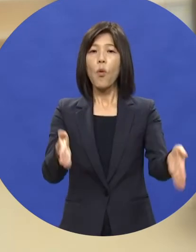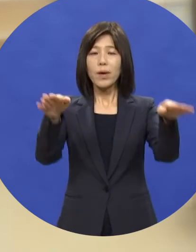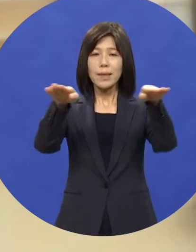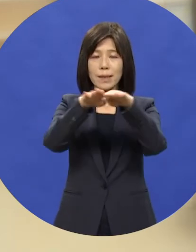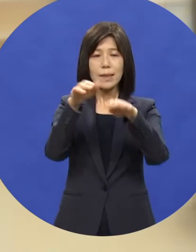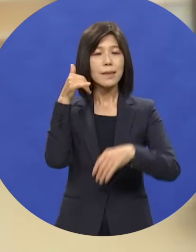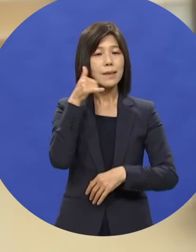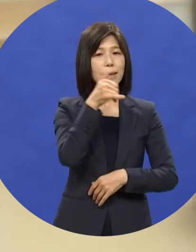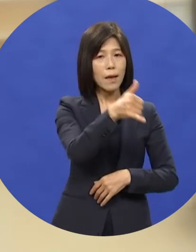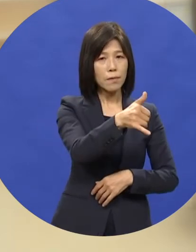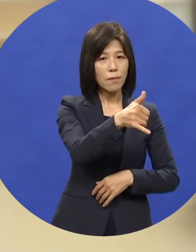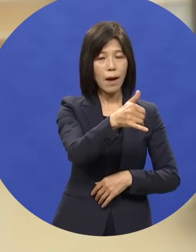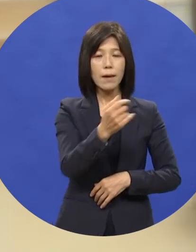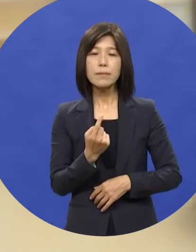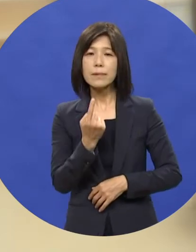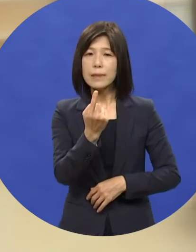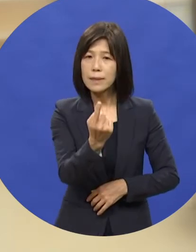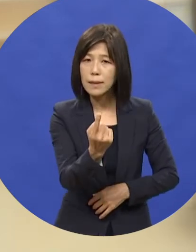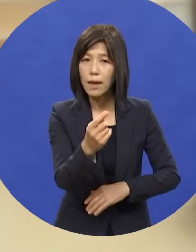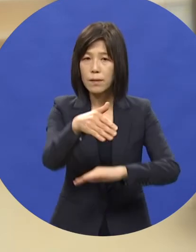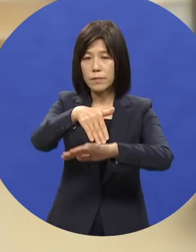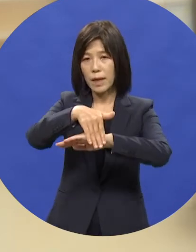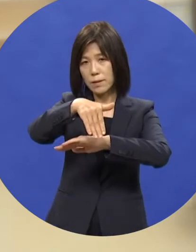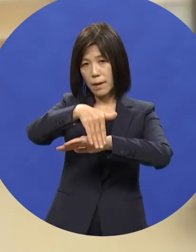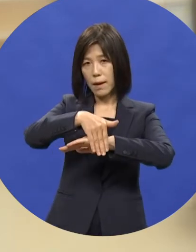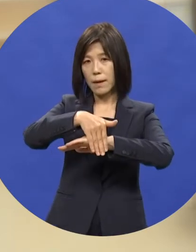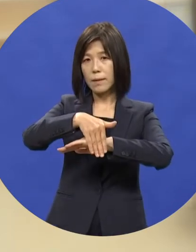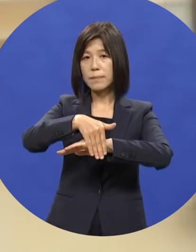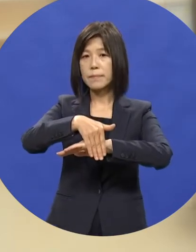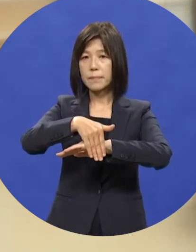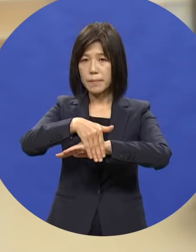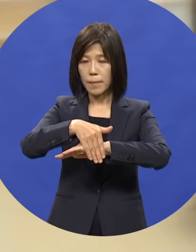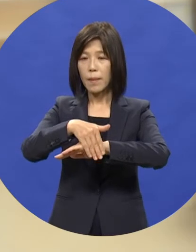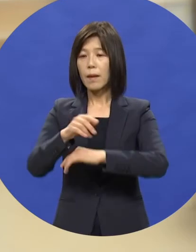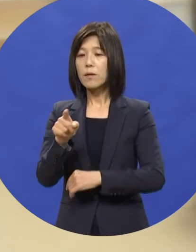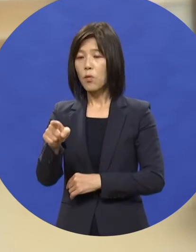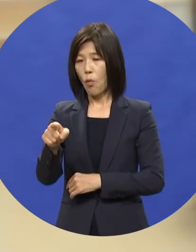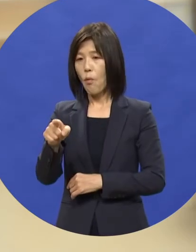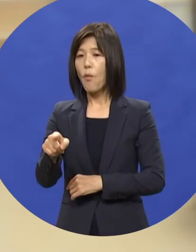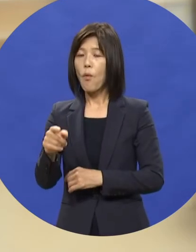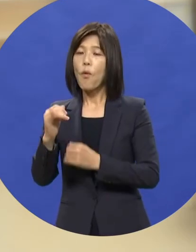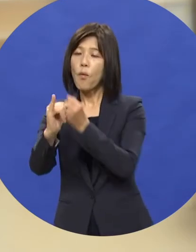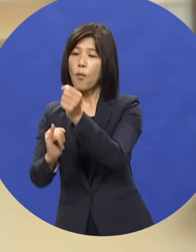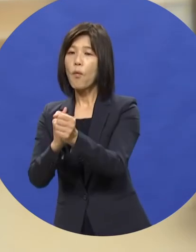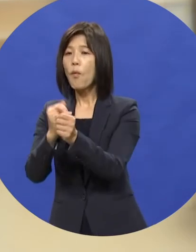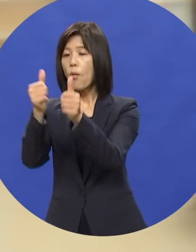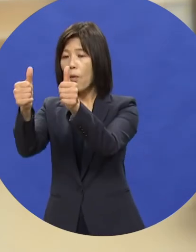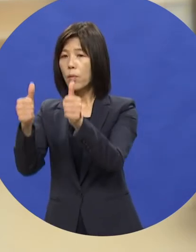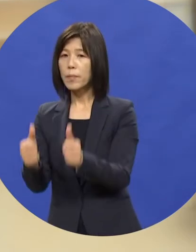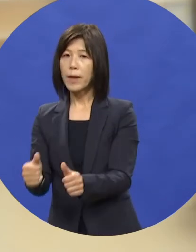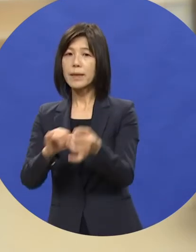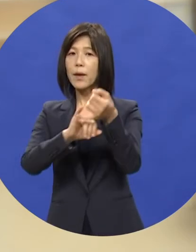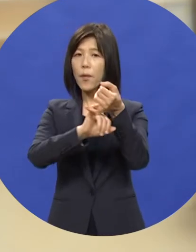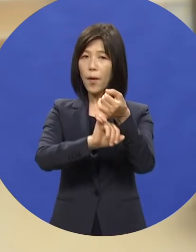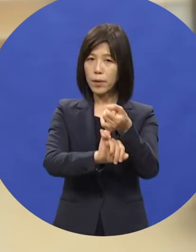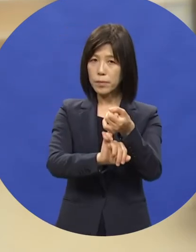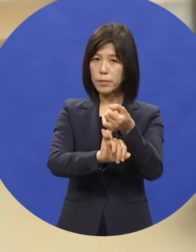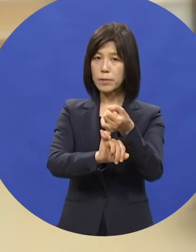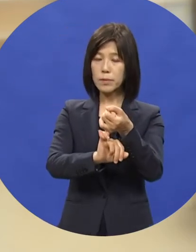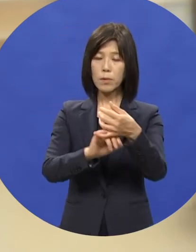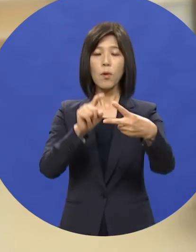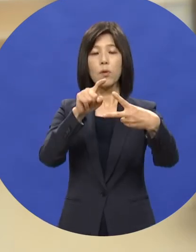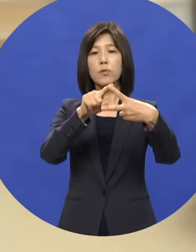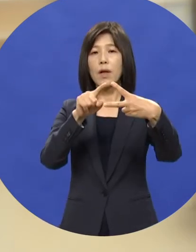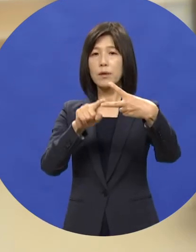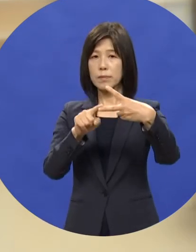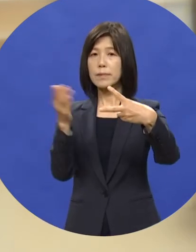話、窓口で受付、また医療機関のホームページなどで予約の2種